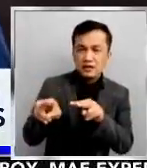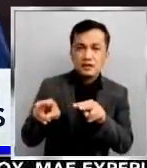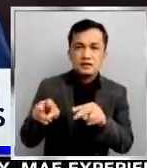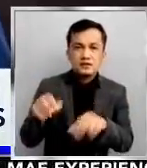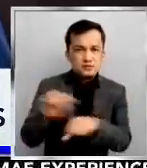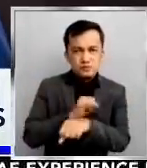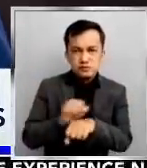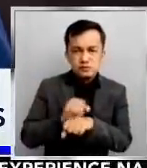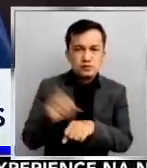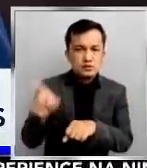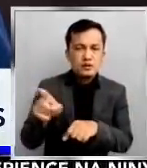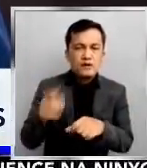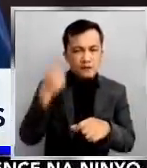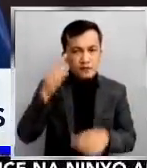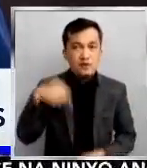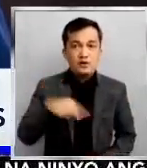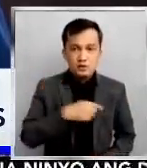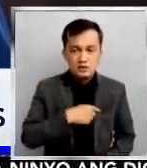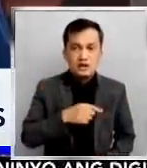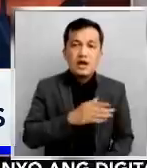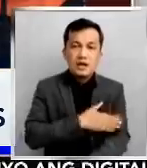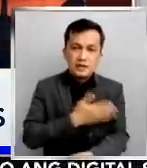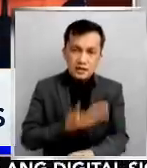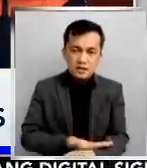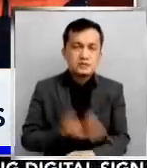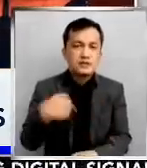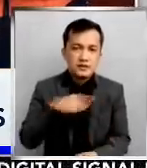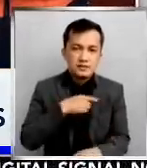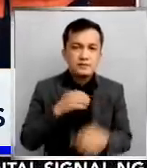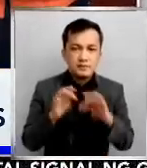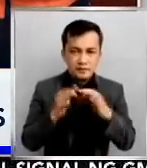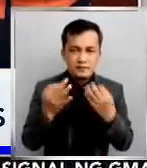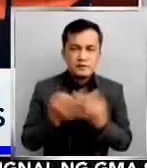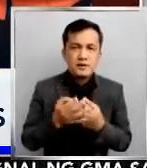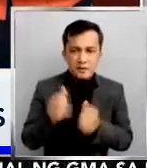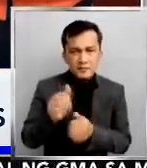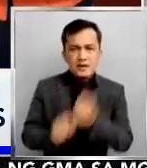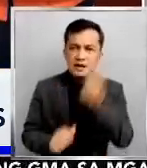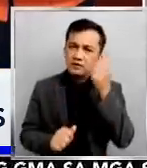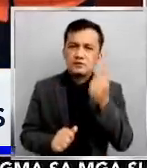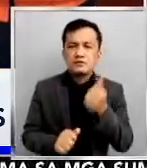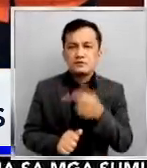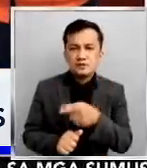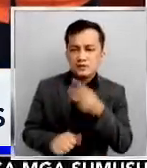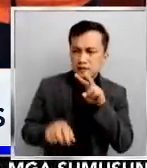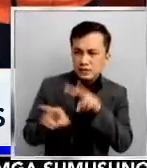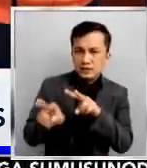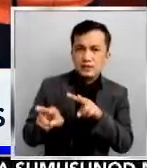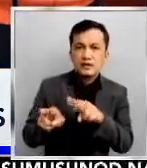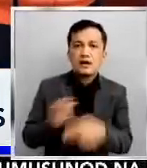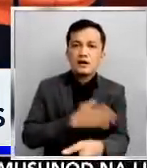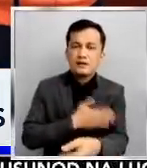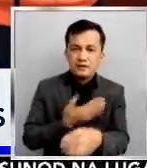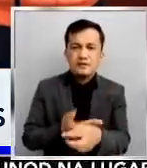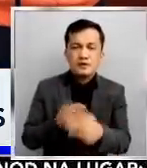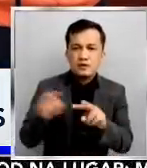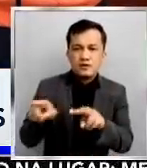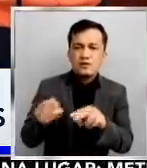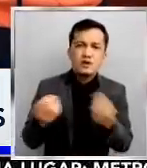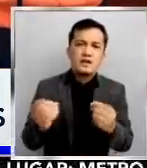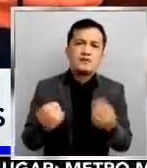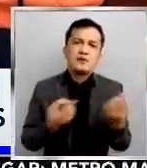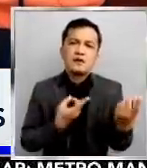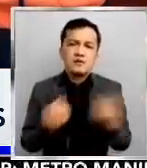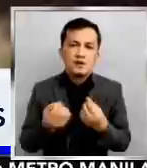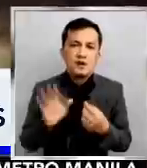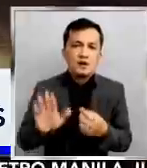sa amin, anak, sa aming pamilya mo, panalo ka na. Nakita ka namin, anak, pero wala tayong magagawa dahil yan ang